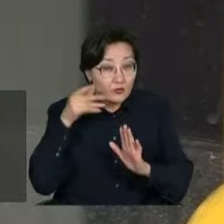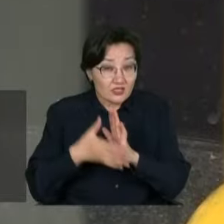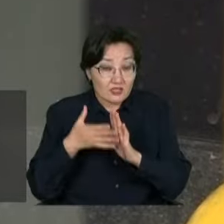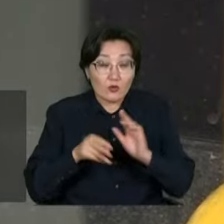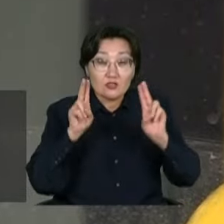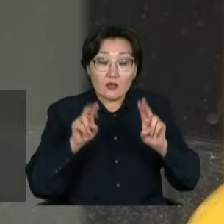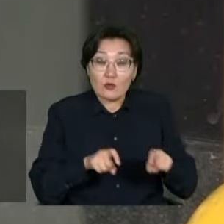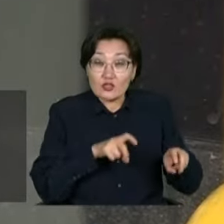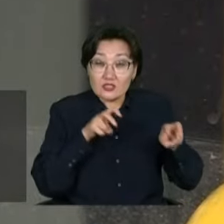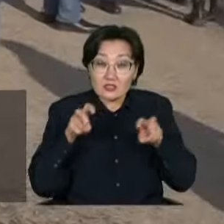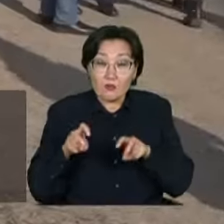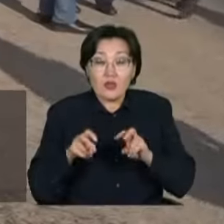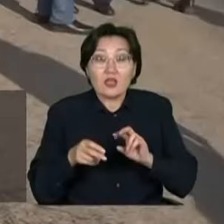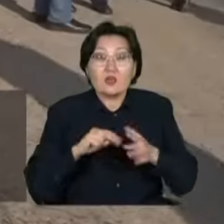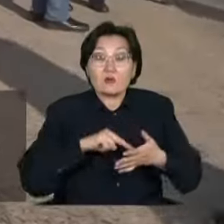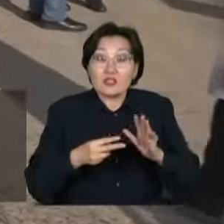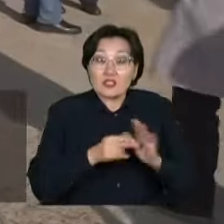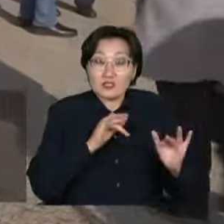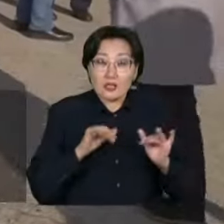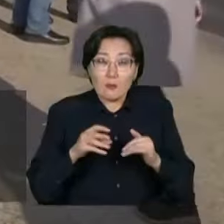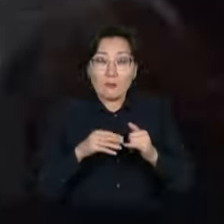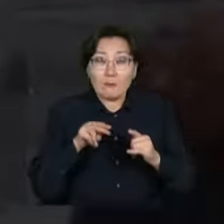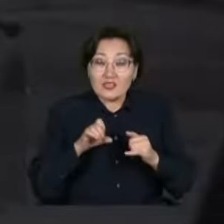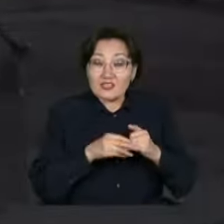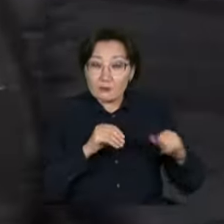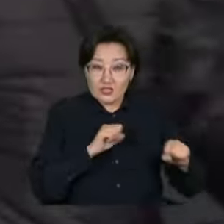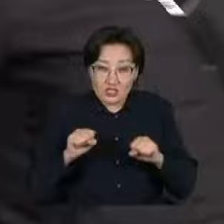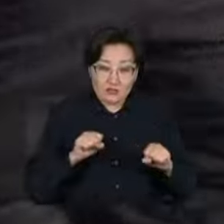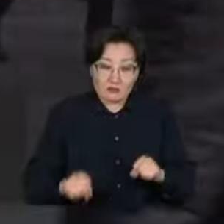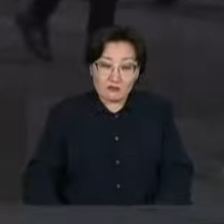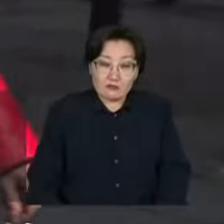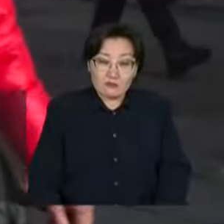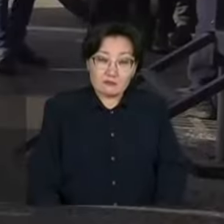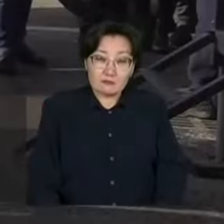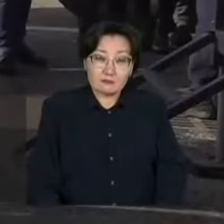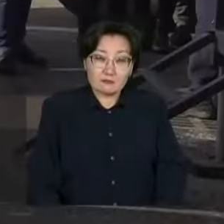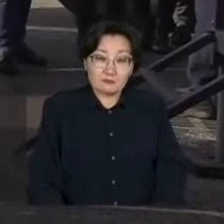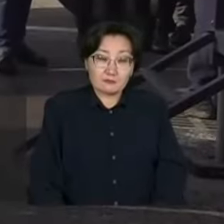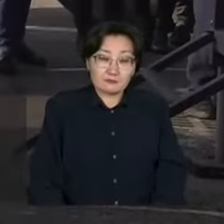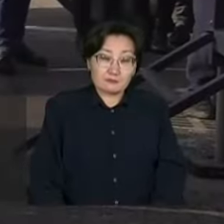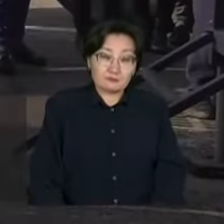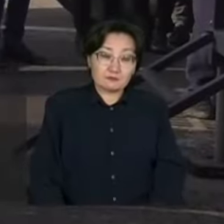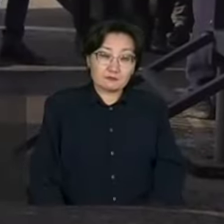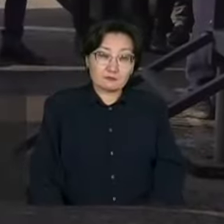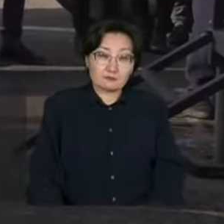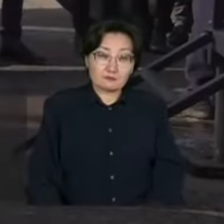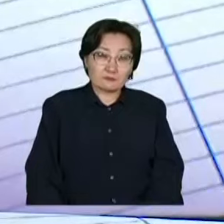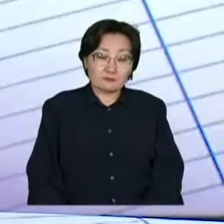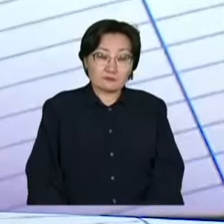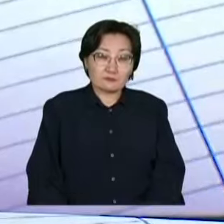правила эвакуации и алгоритм действий при землетрясении. Дина Жанабекова, Улагат Арган, Гани Калов, телеканал Алматы.